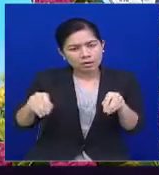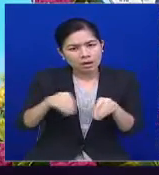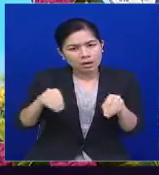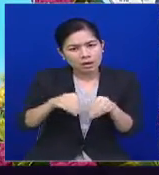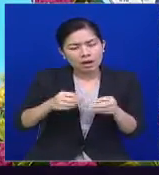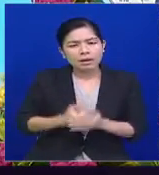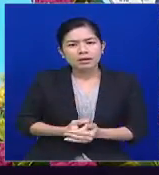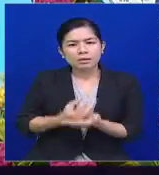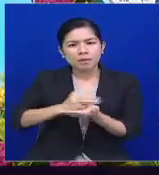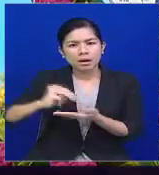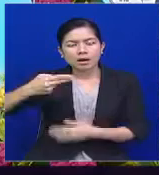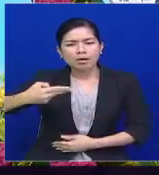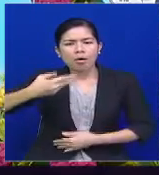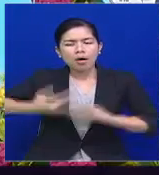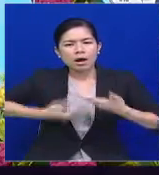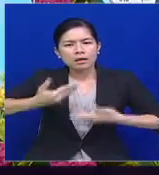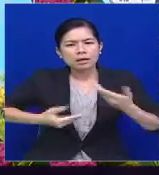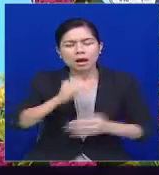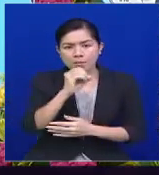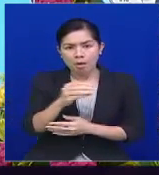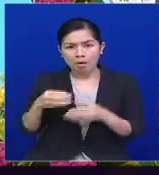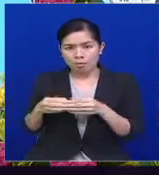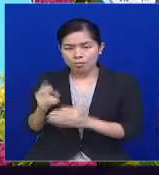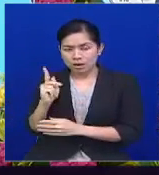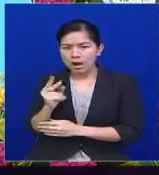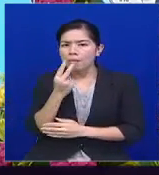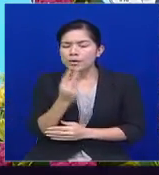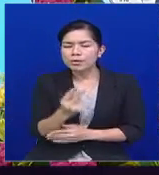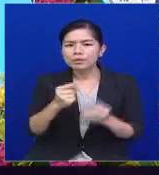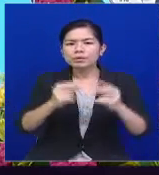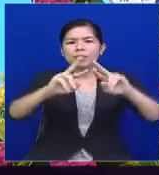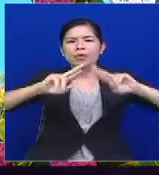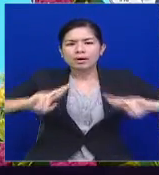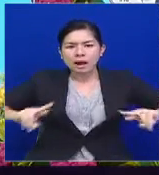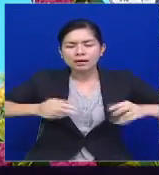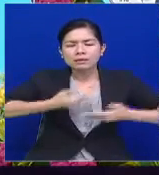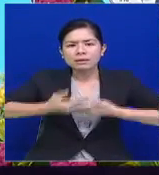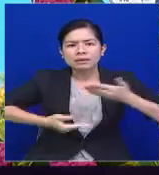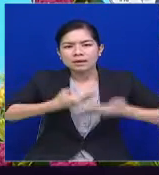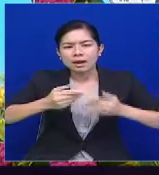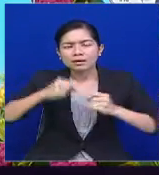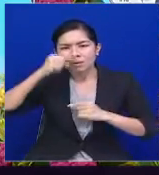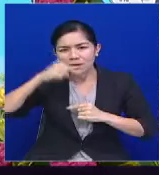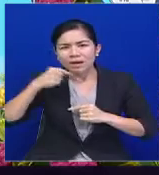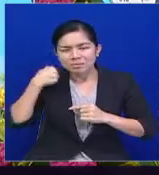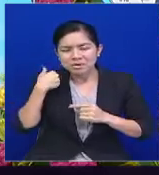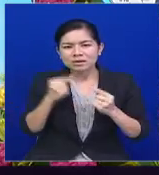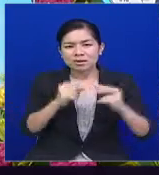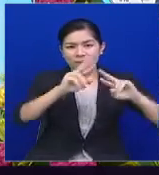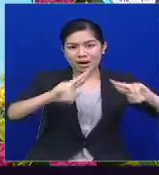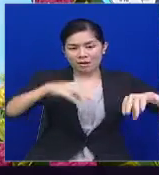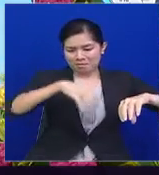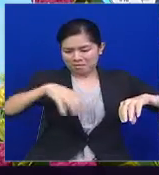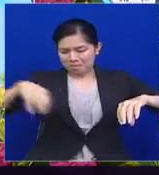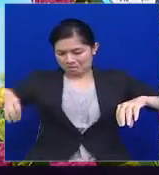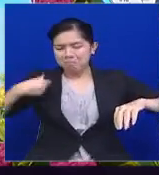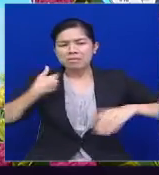สุดนั้นทีมข่าว NBTได้ลงพื้นที่นะครับไปตรวจสอบร้านค้าในตลาดไทยซึ่งก็พบว่ามีหลายร้านที่จำหน่ายกะปิยี่ห้อดัง